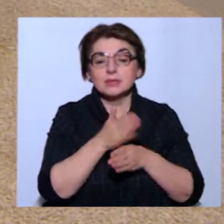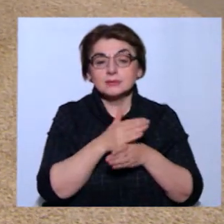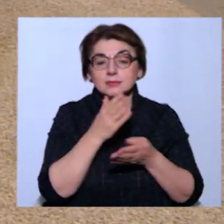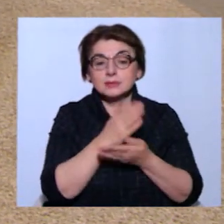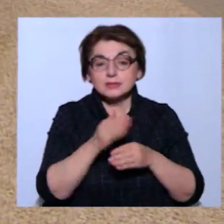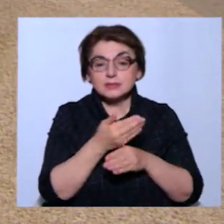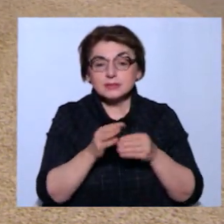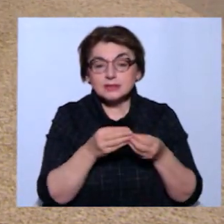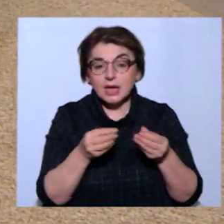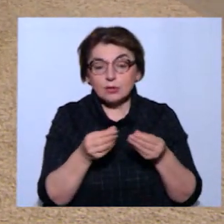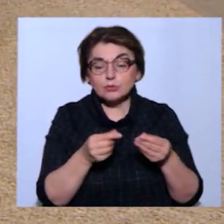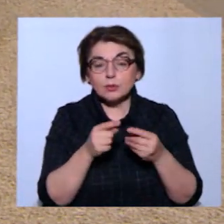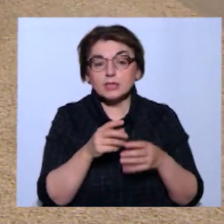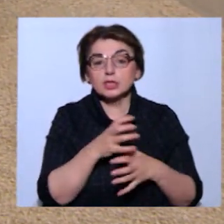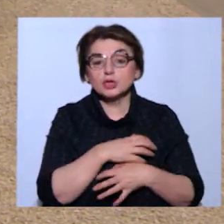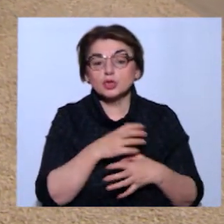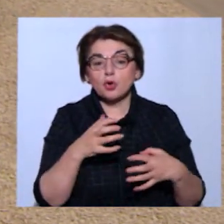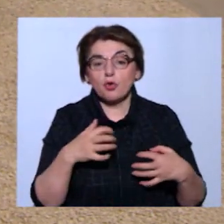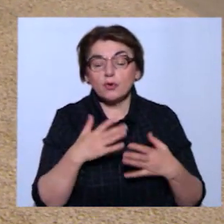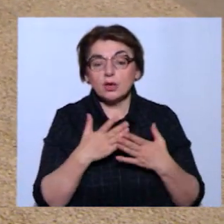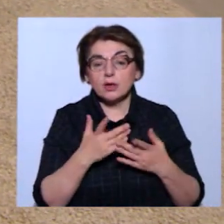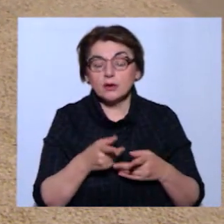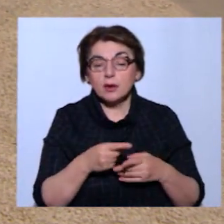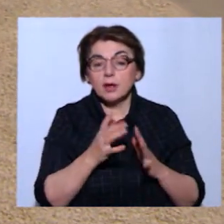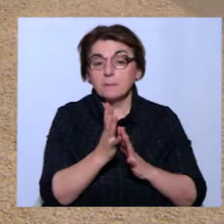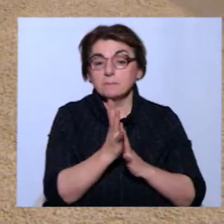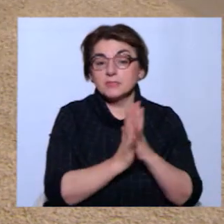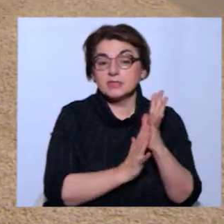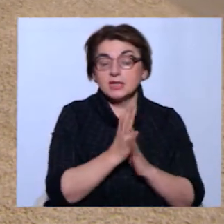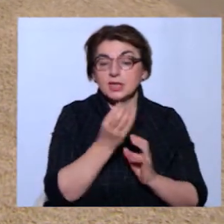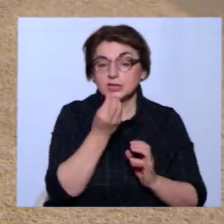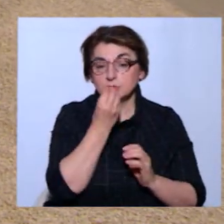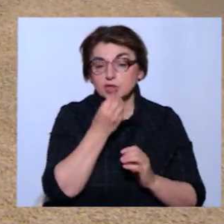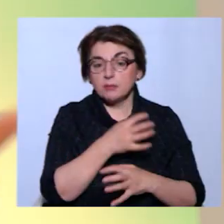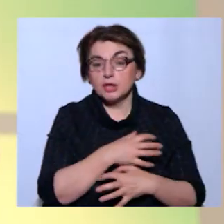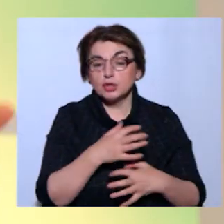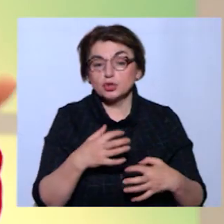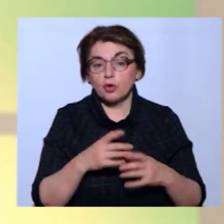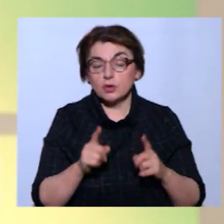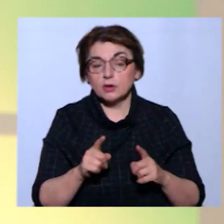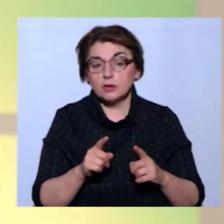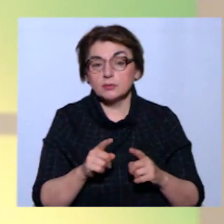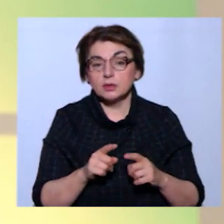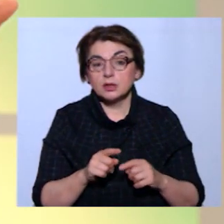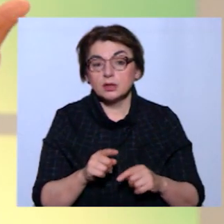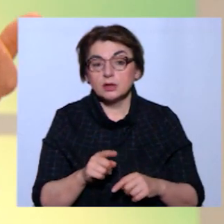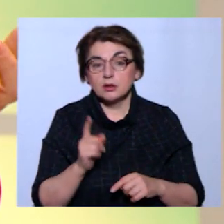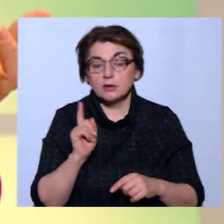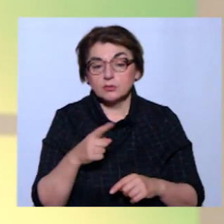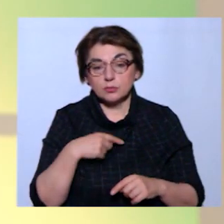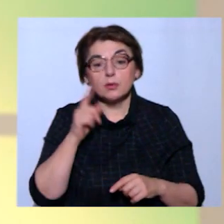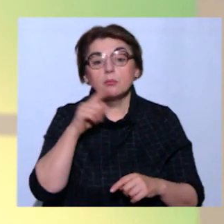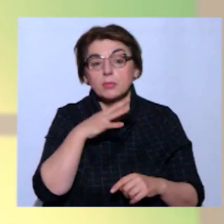ის. ასეთი ცხოველები, როგორც გითხარით, მცენარის მჭამელი ცხოველები არიან და მცენარის მჭამელი ცხოველებიდან